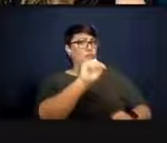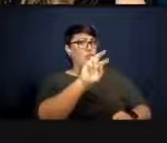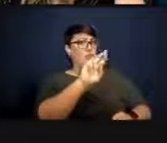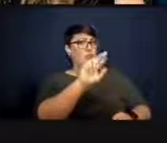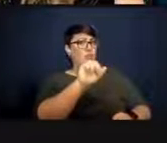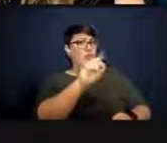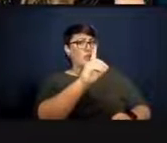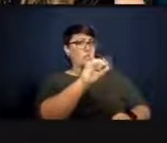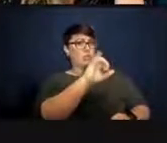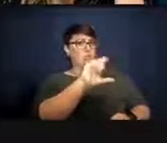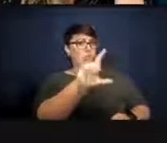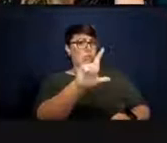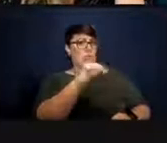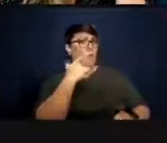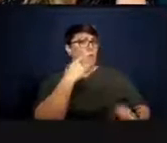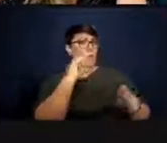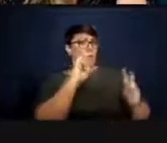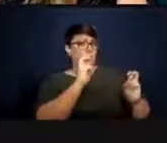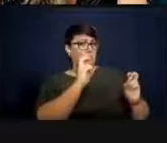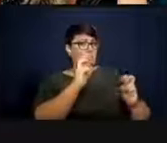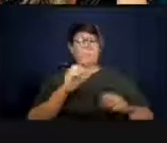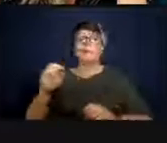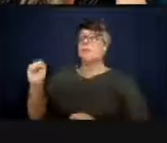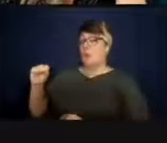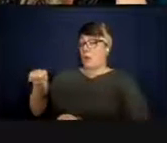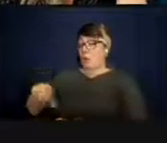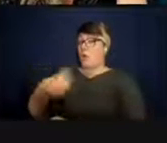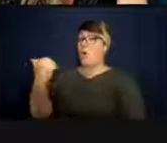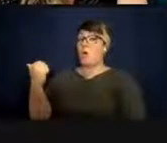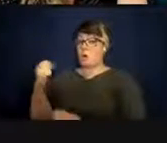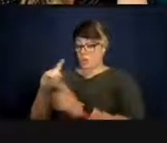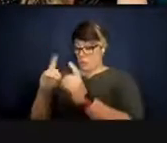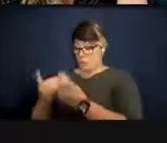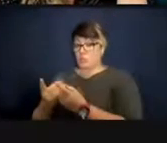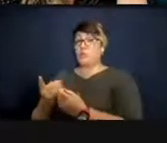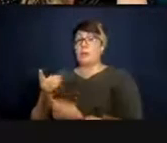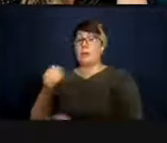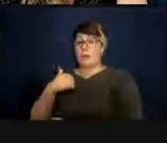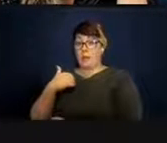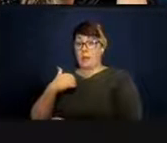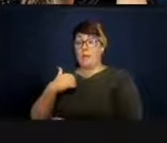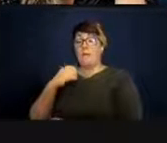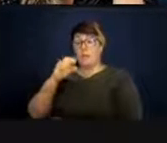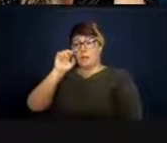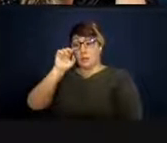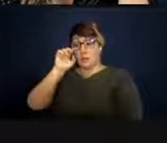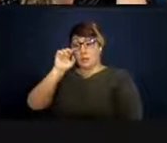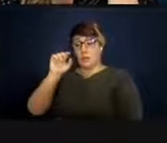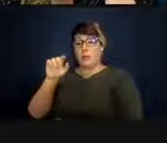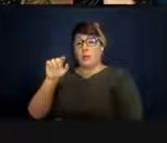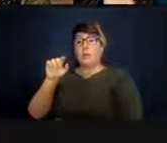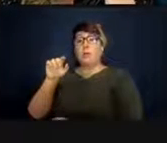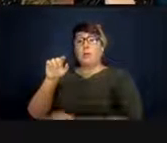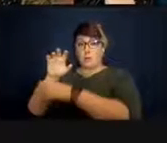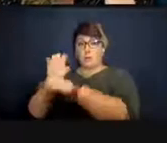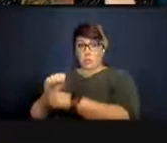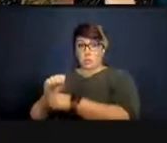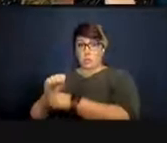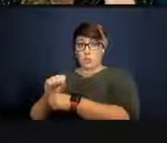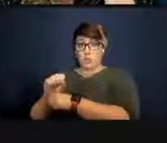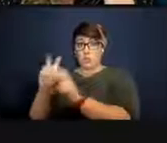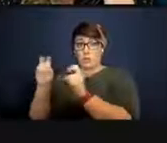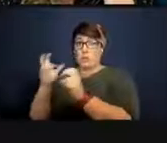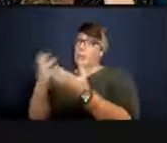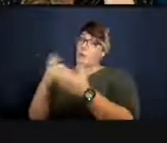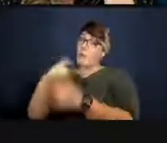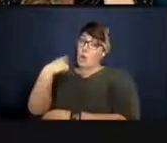لدينا بعض المواضيع التقليدية؟ نعم، هناك بعض المقاطعات الأخرى التي لديها بعض المواضيع التقليدية قد